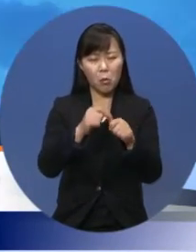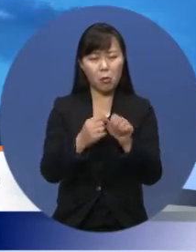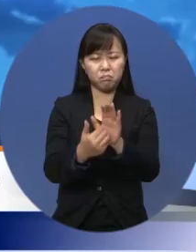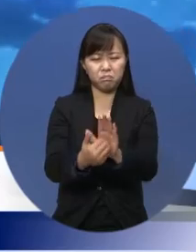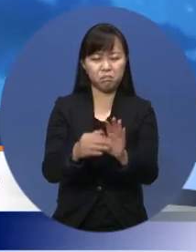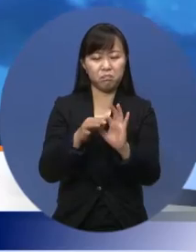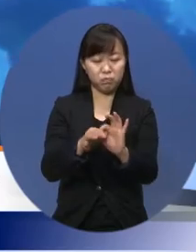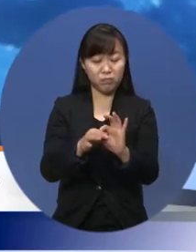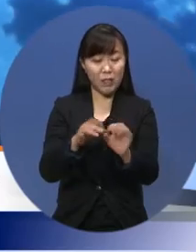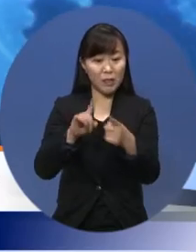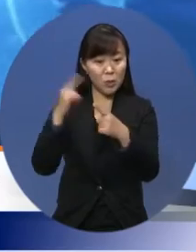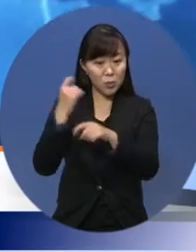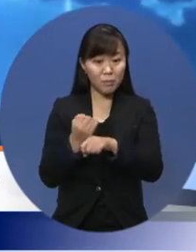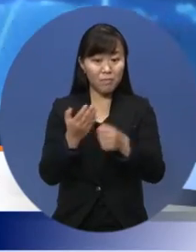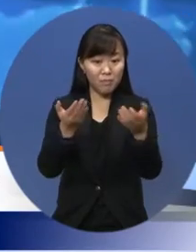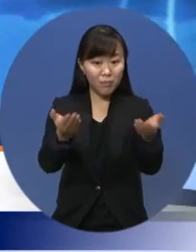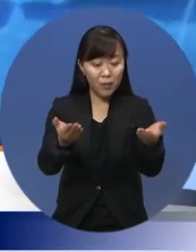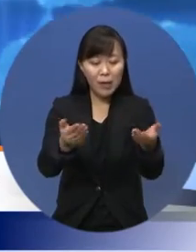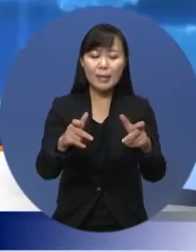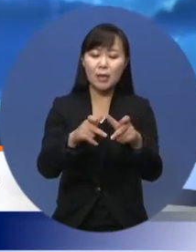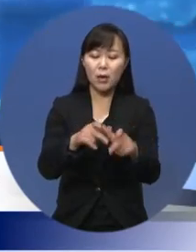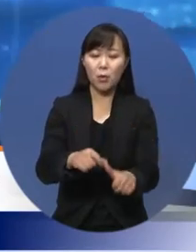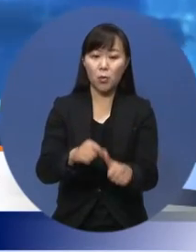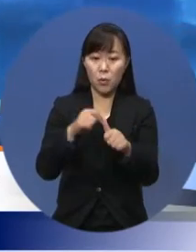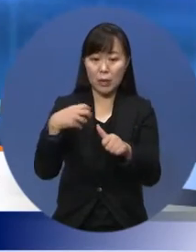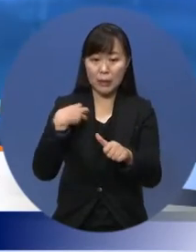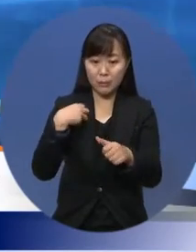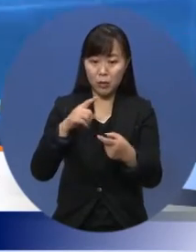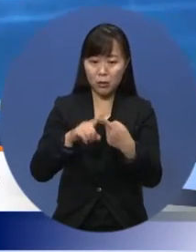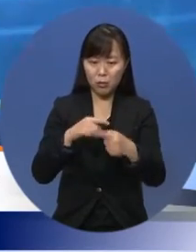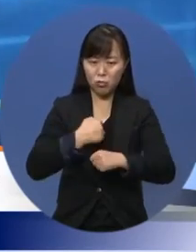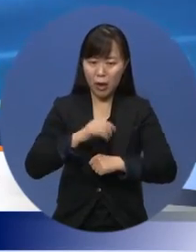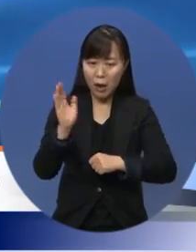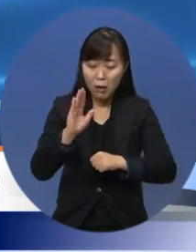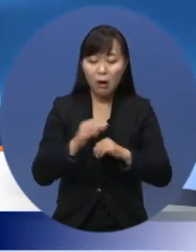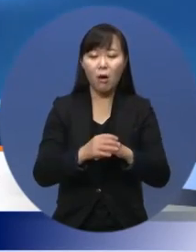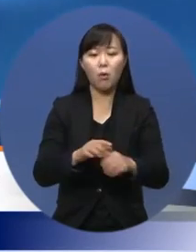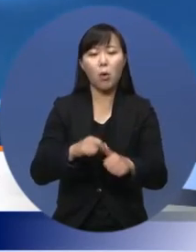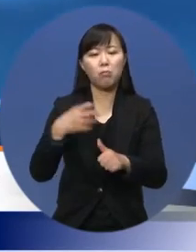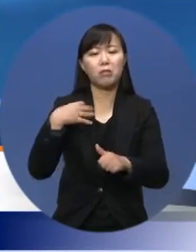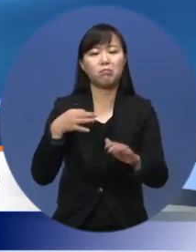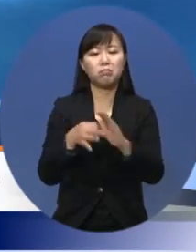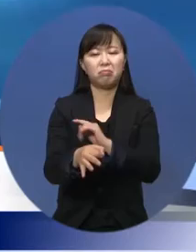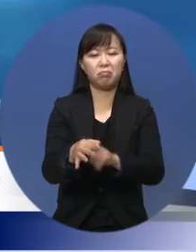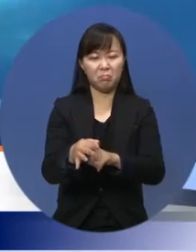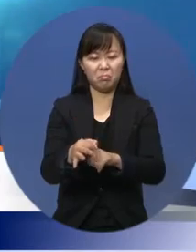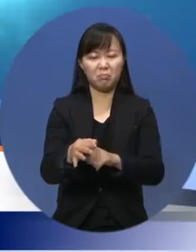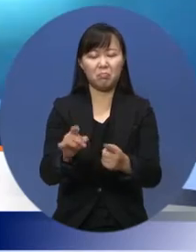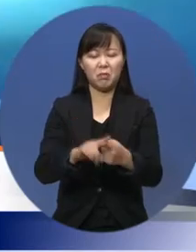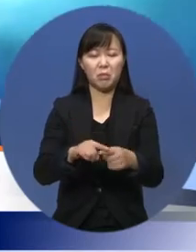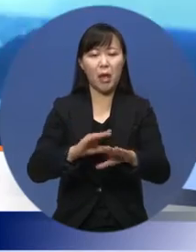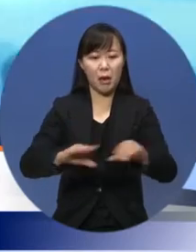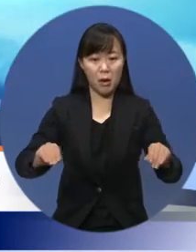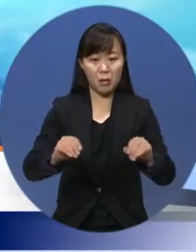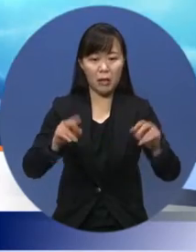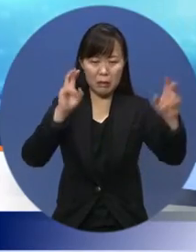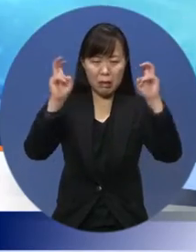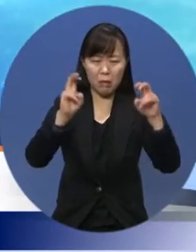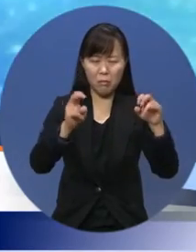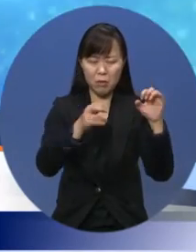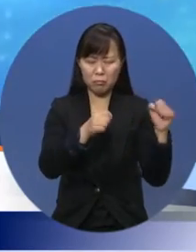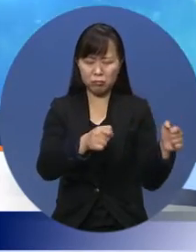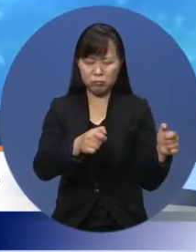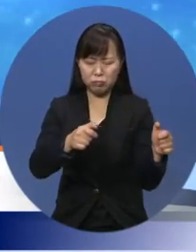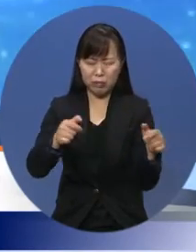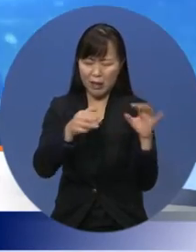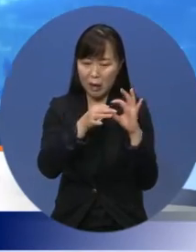소식 전해드렸는데요. 장애인 고용 의무를 준수하기보다 고용 부담금 납부로 책임을 면하려는 기업이 계속 늘고